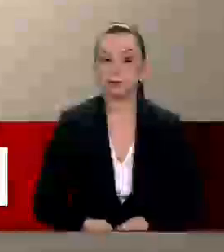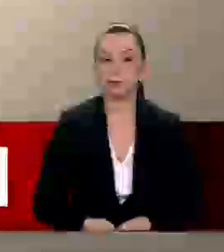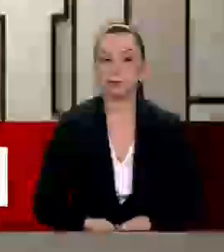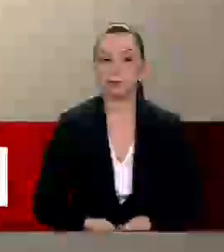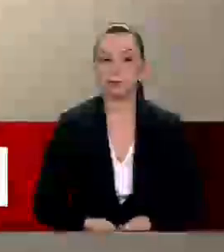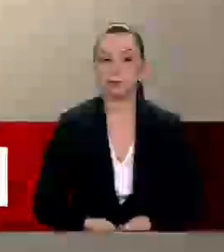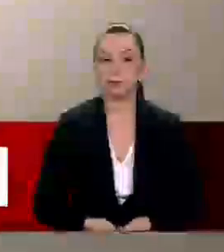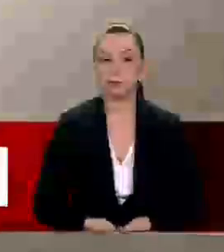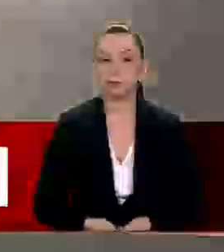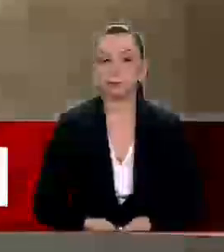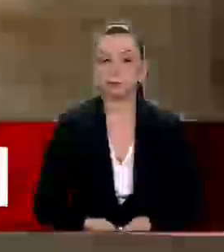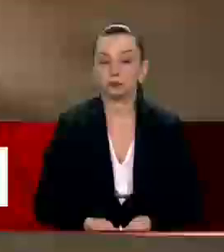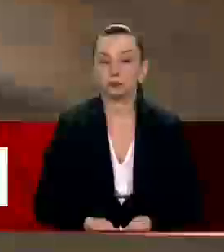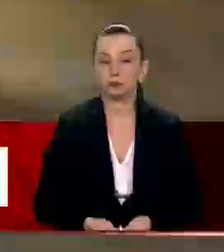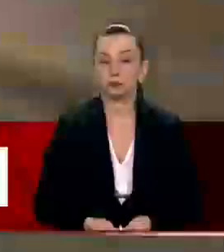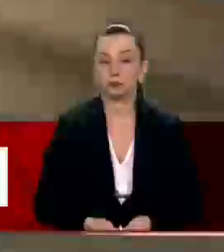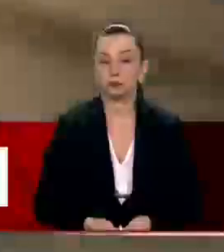Gitti her yer, gitti, gitti, gitti.